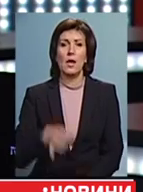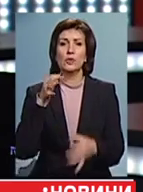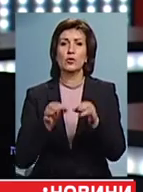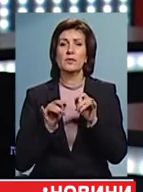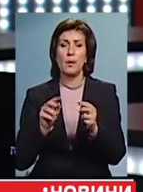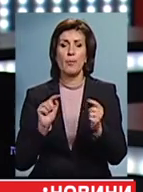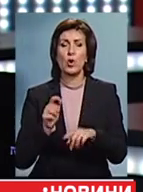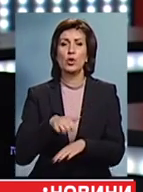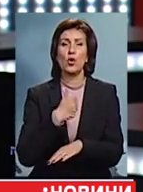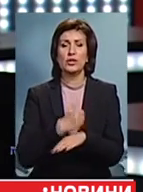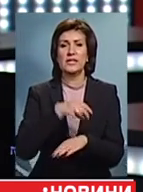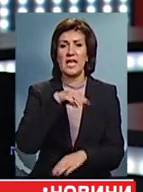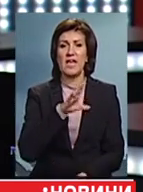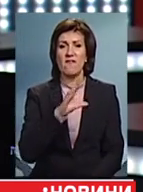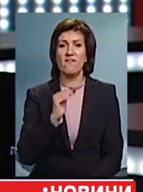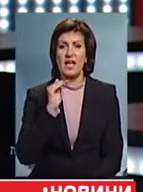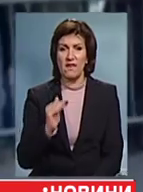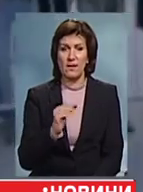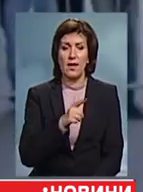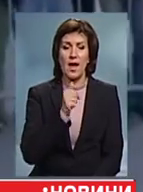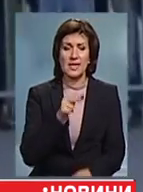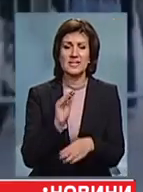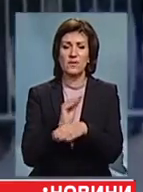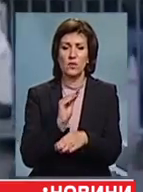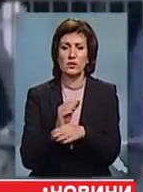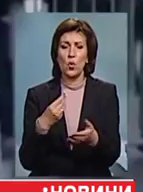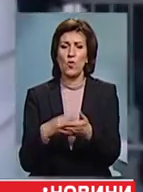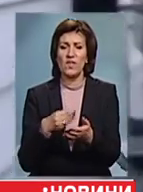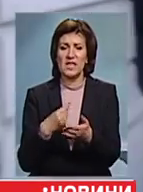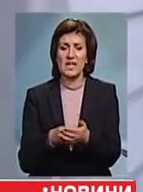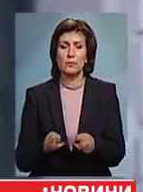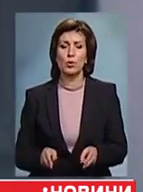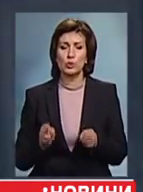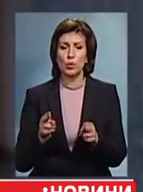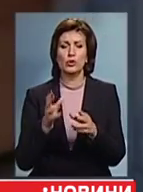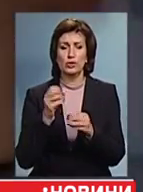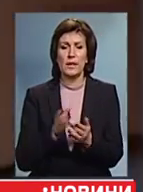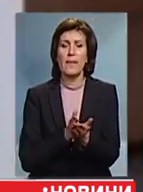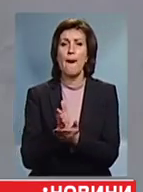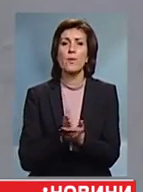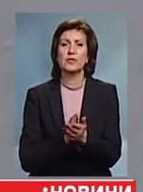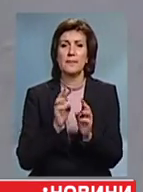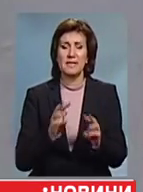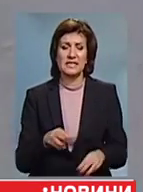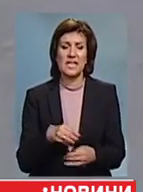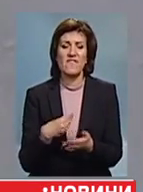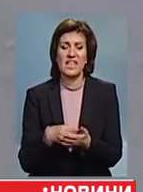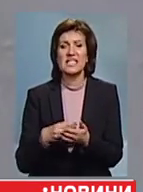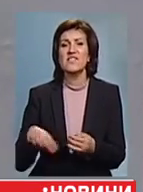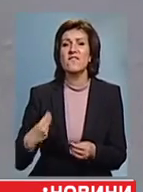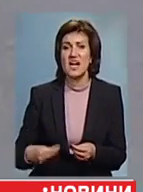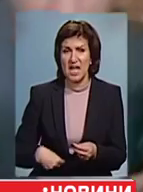Судова справа проти очільниці МВФ. Крістін Лагард звинувачують у фінансовому злочині ще на посаді міністра фінансів